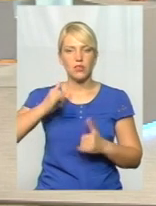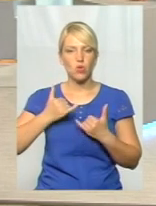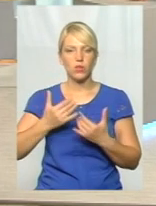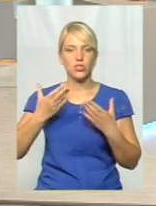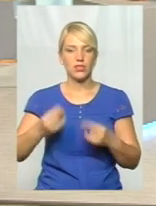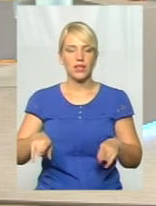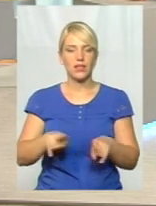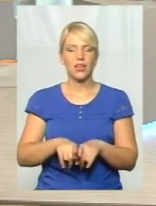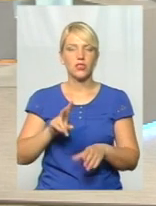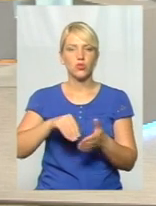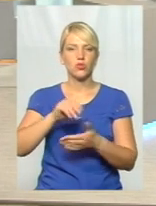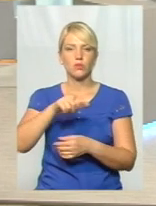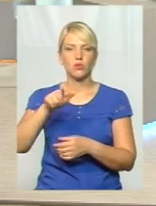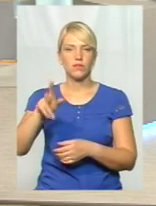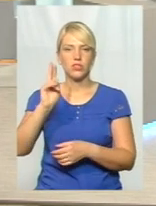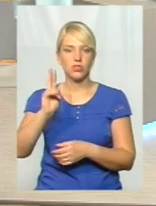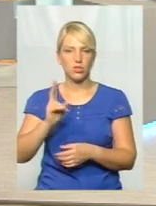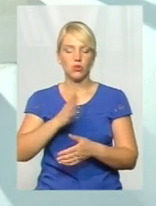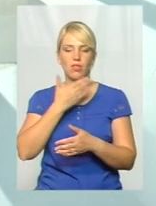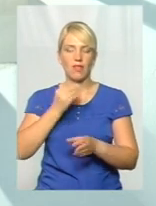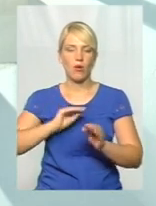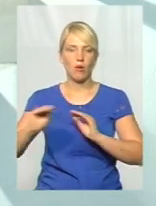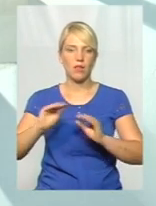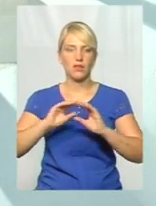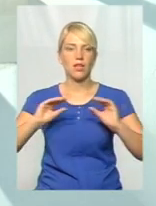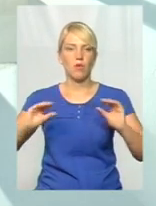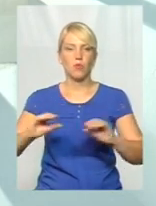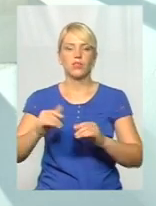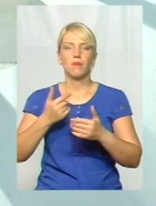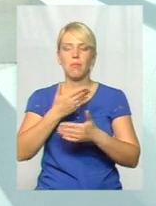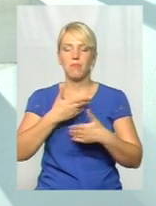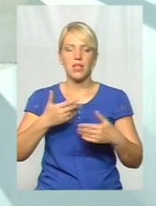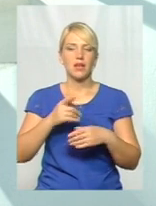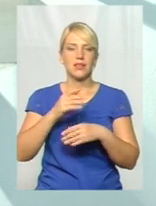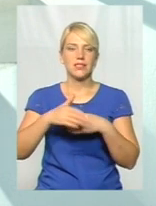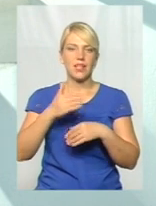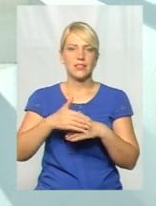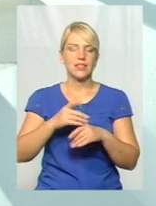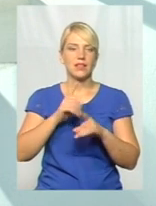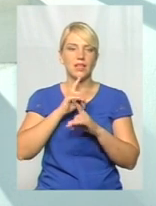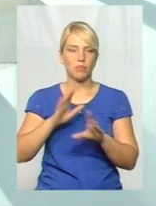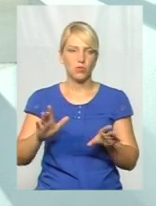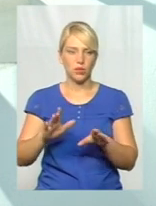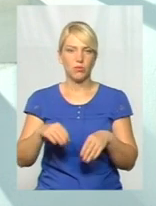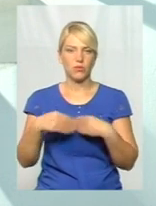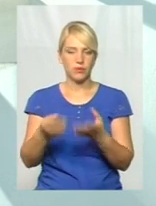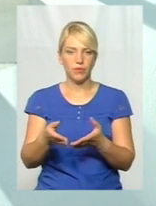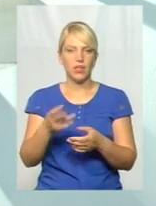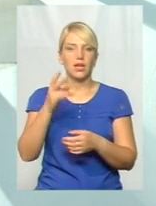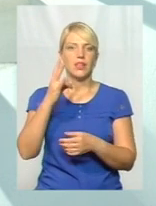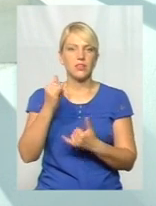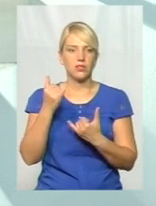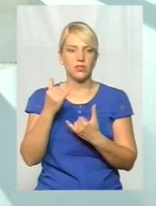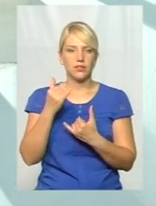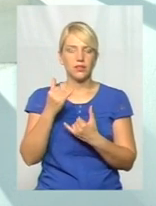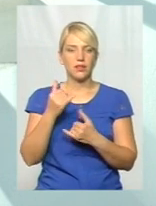що споживачів, які не обладнані модемів, ми жодних санкцій до цих споживачів не вживаємо. вживає. Ми можемо на сьогодні... Не